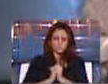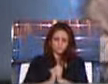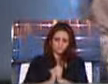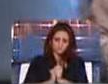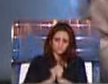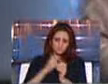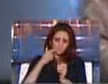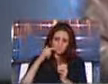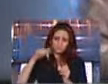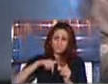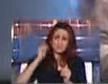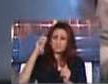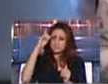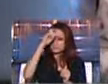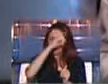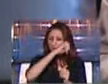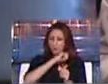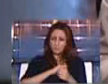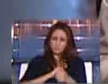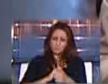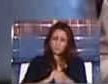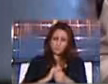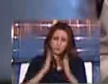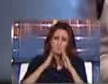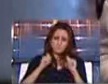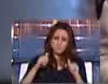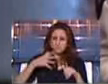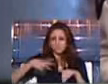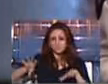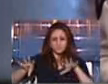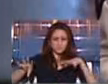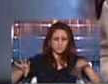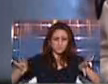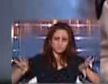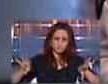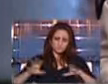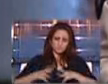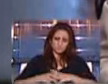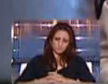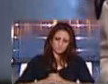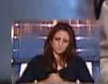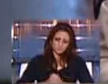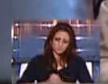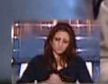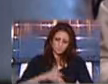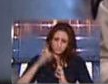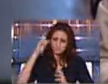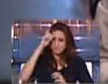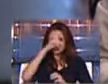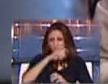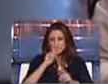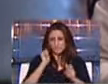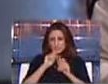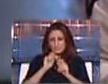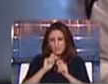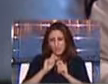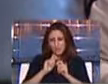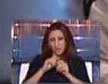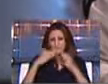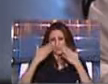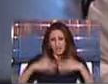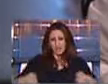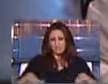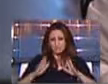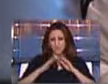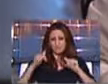السوق. مصر انقسمت تماما ومن الصعب اصلاح الكسر اللي حصل